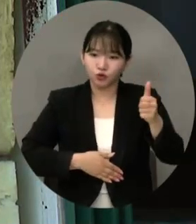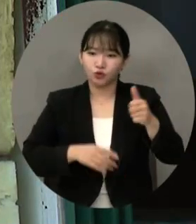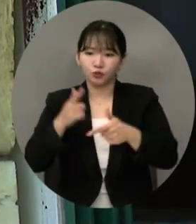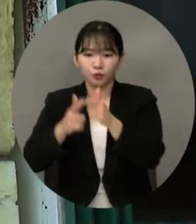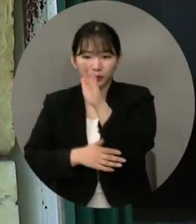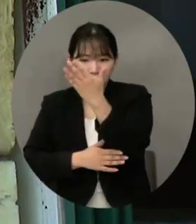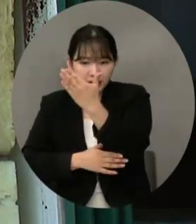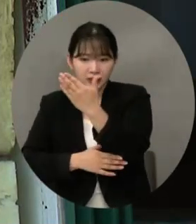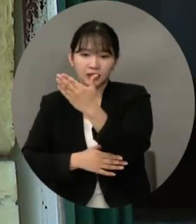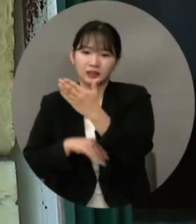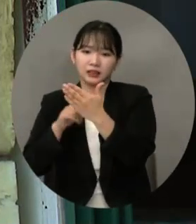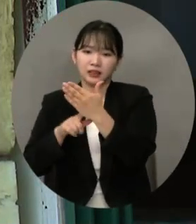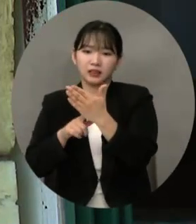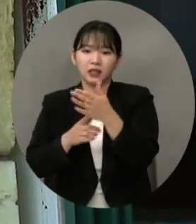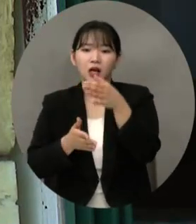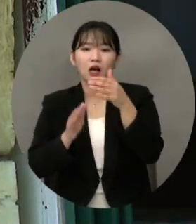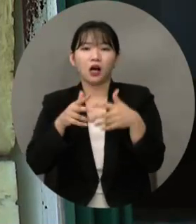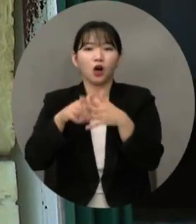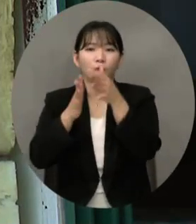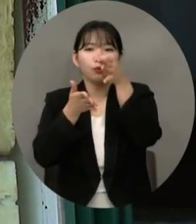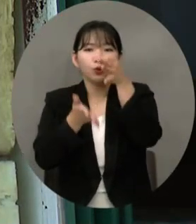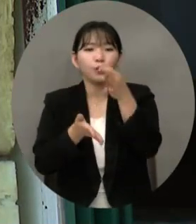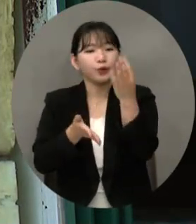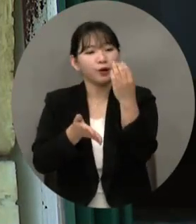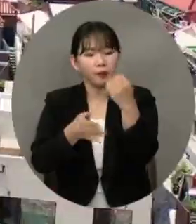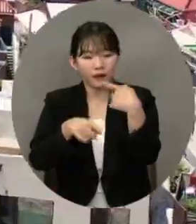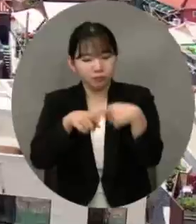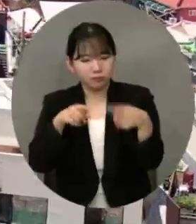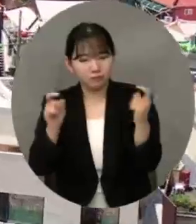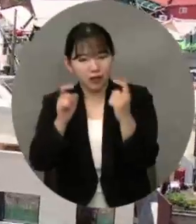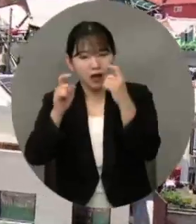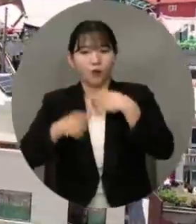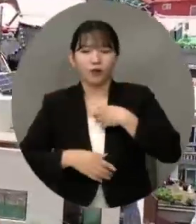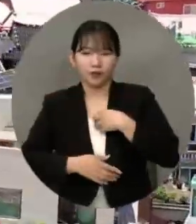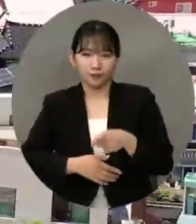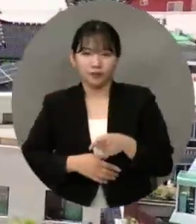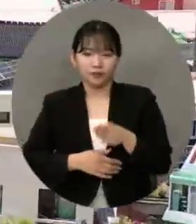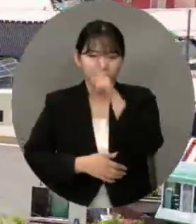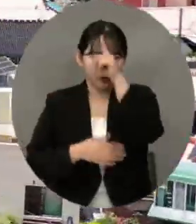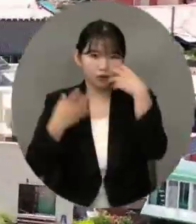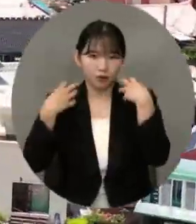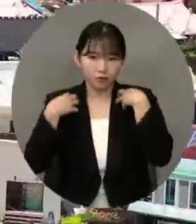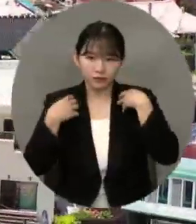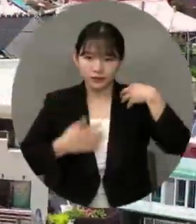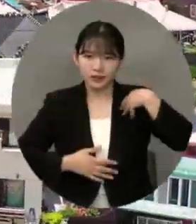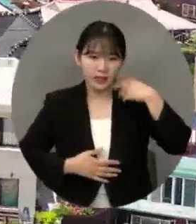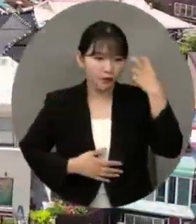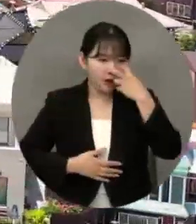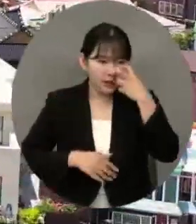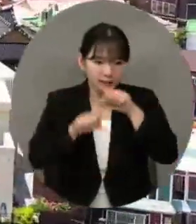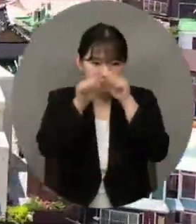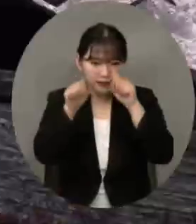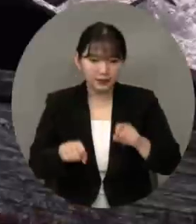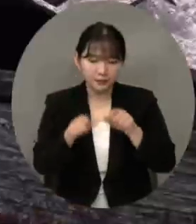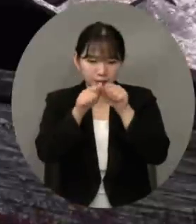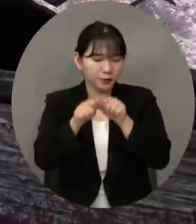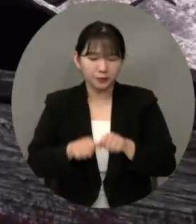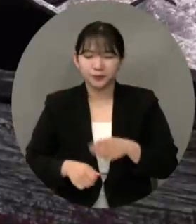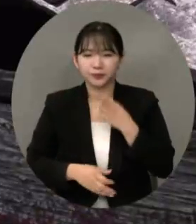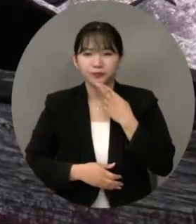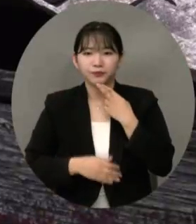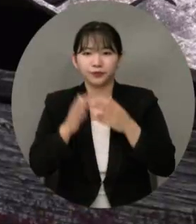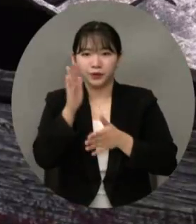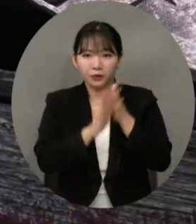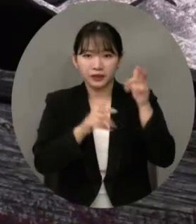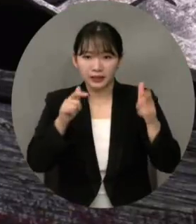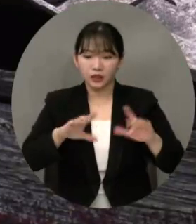건물 가액을 가지고 분쟁 소지가 있을 수가 있거든요. 정부 차원의 관리 체계도 꼼꼼하지 않습니다. 도시